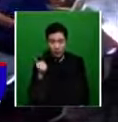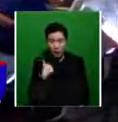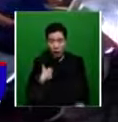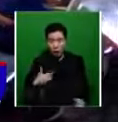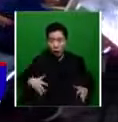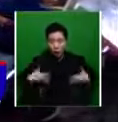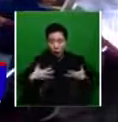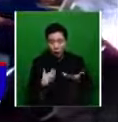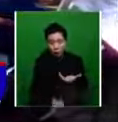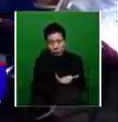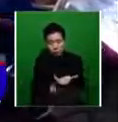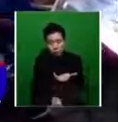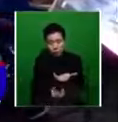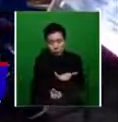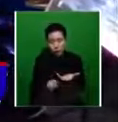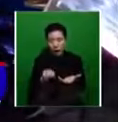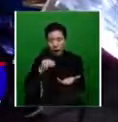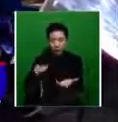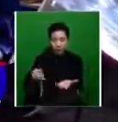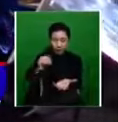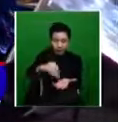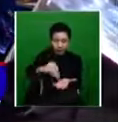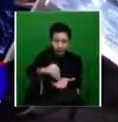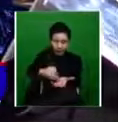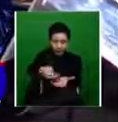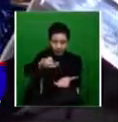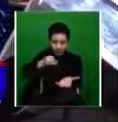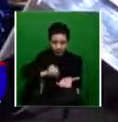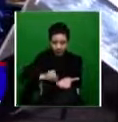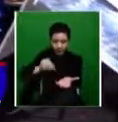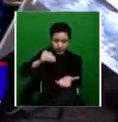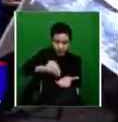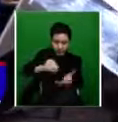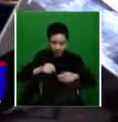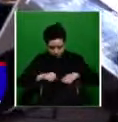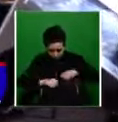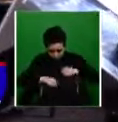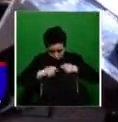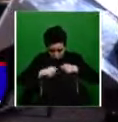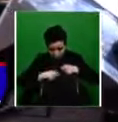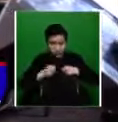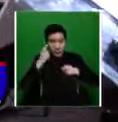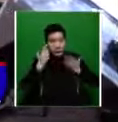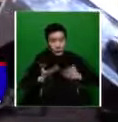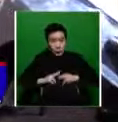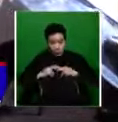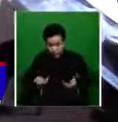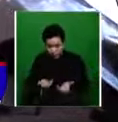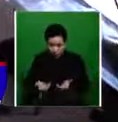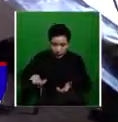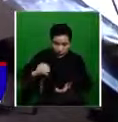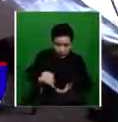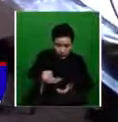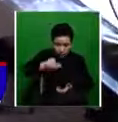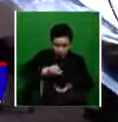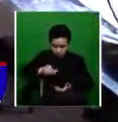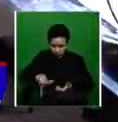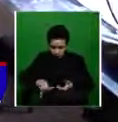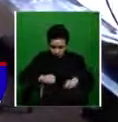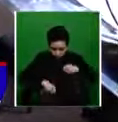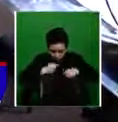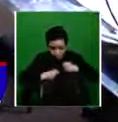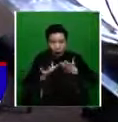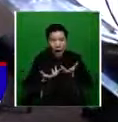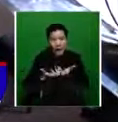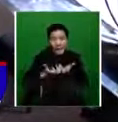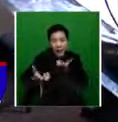ร้อนใช้ช้อนกลางหรือเราจะใช้ช้อนส่วนตัวก็ได้หรือถ้าเป็นไปได้เราสามารถแยกสำรับใน